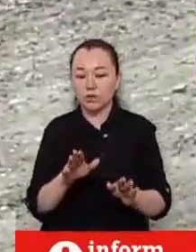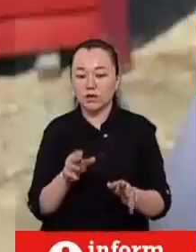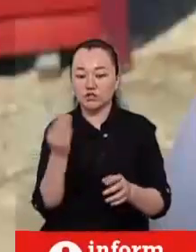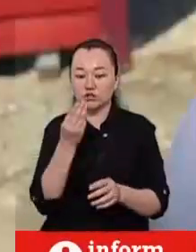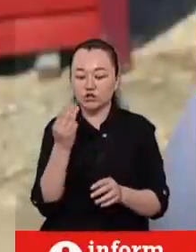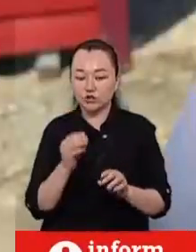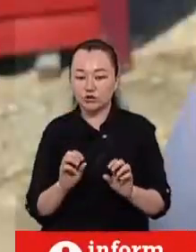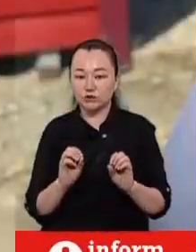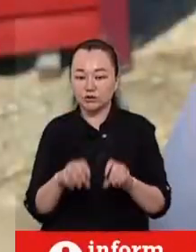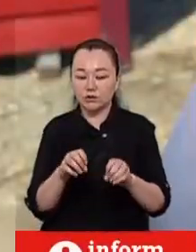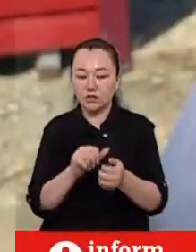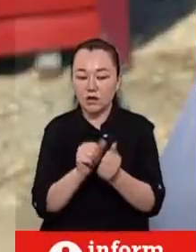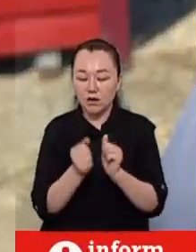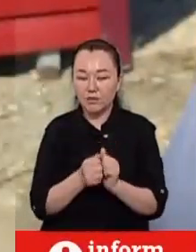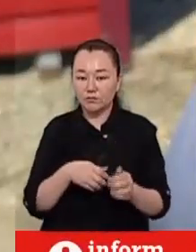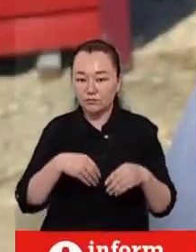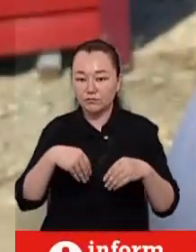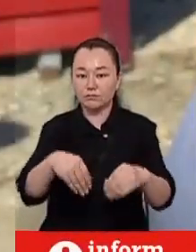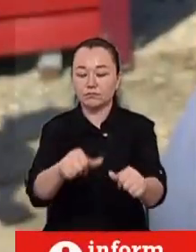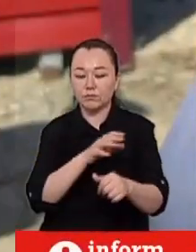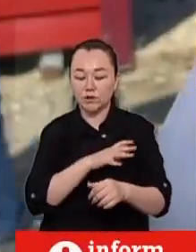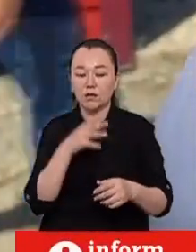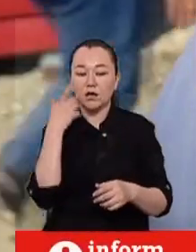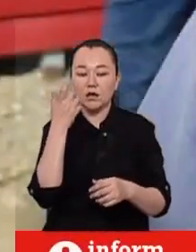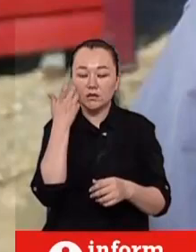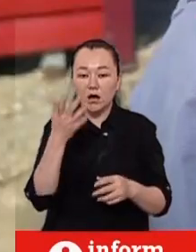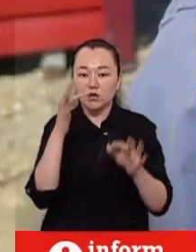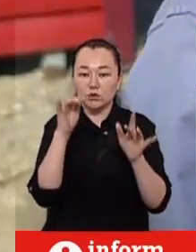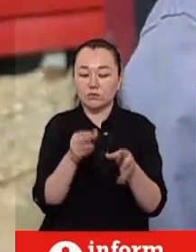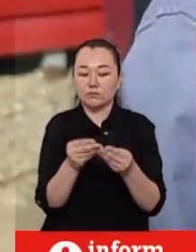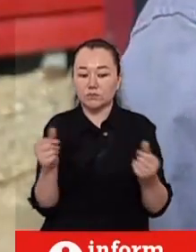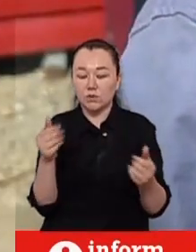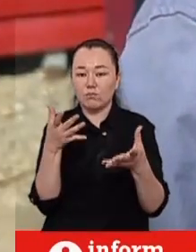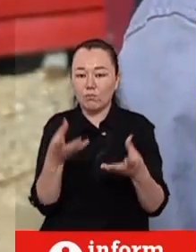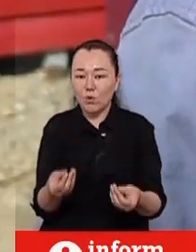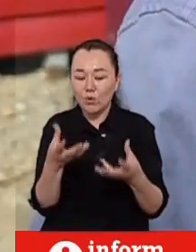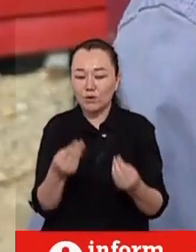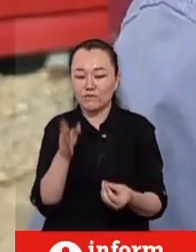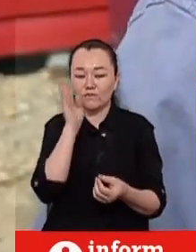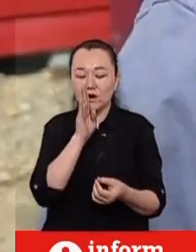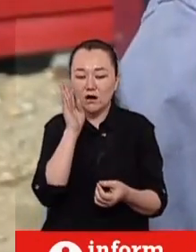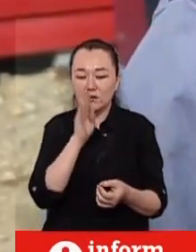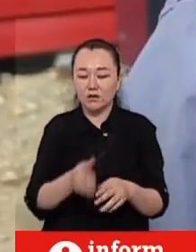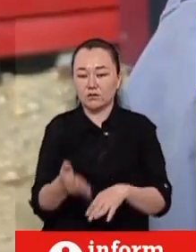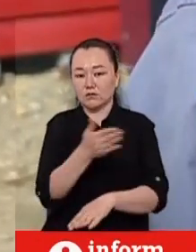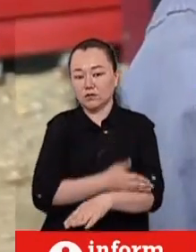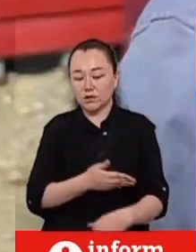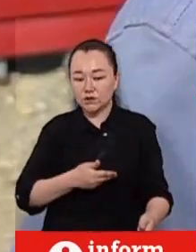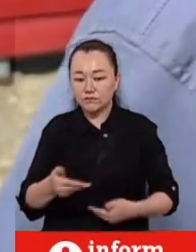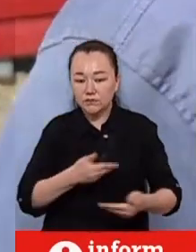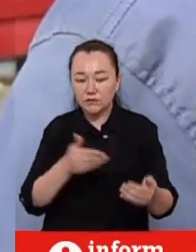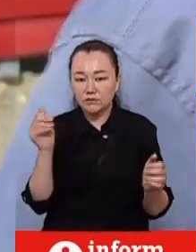төсепті. Қар ергенде мынау сас, су белуардан келеді, аяқ алып жүруге